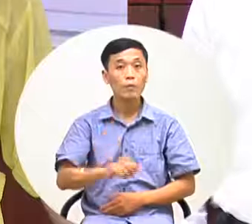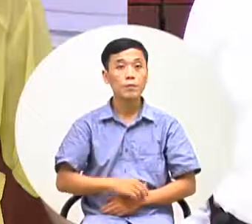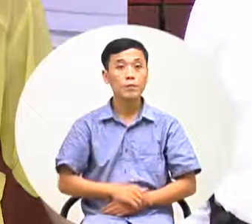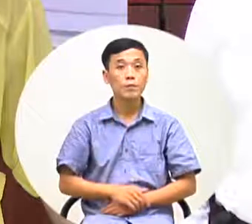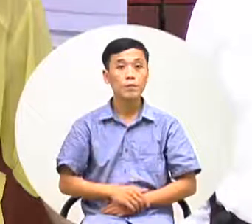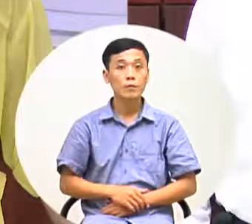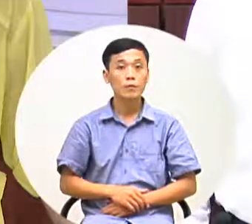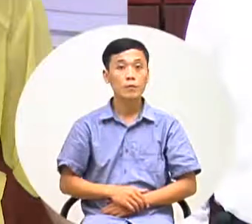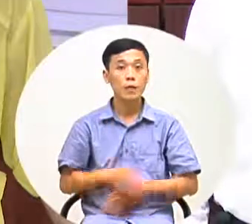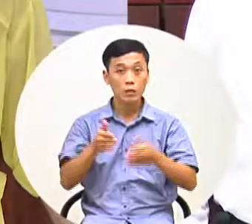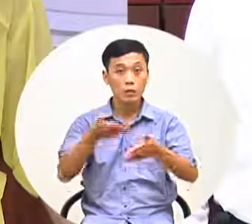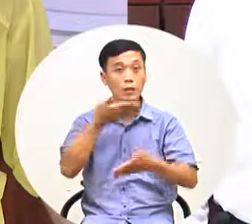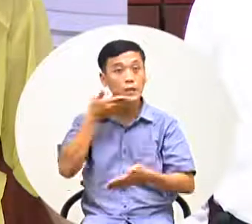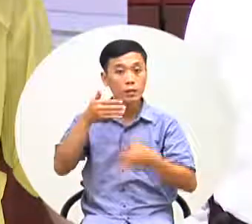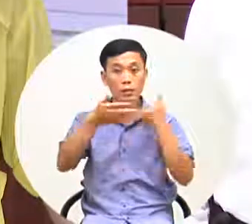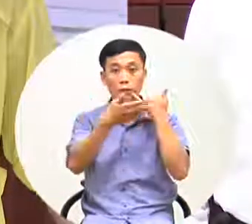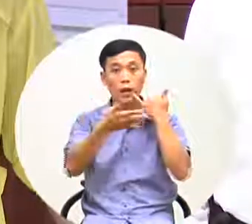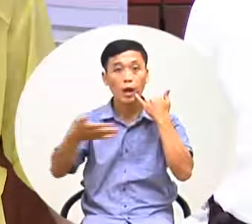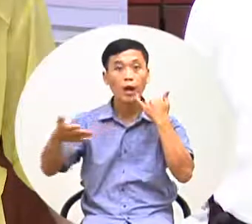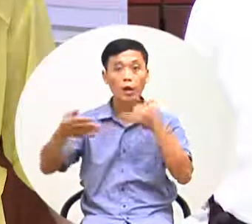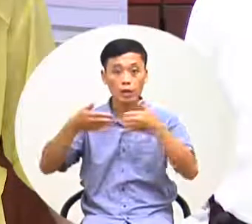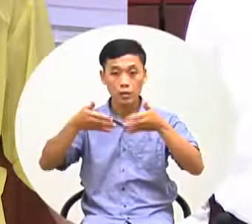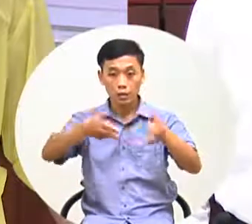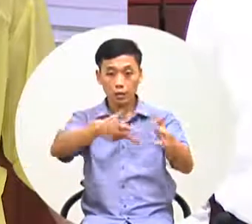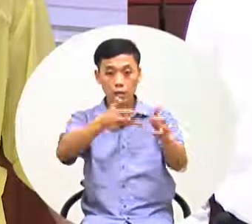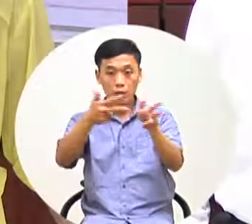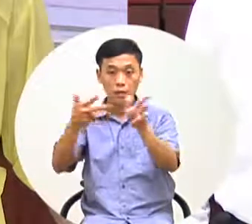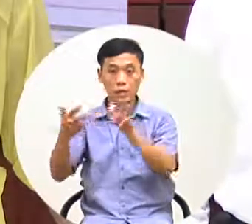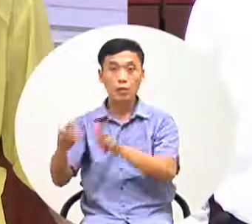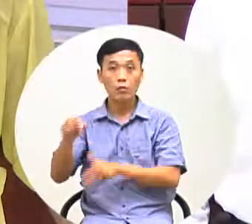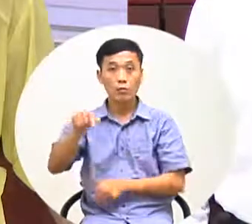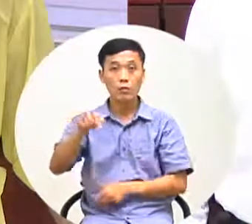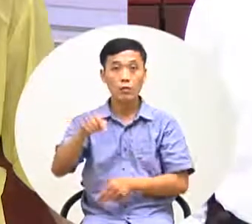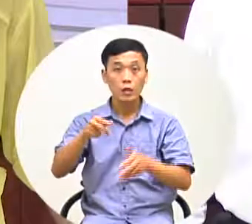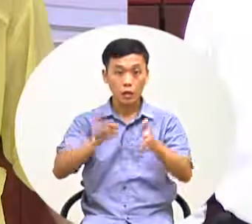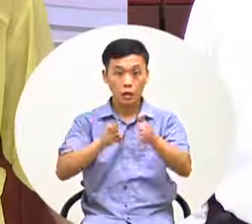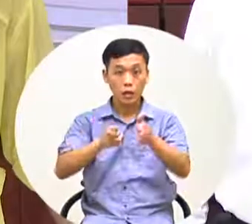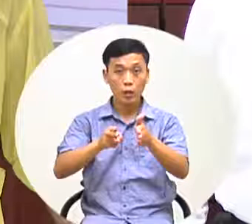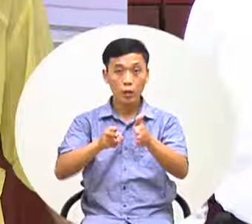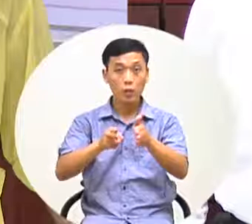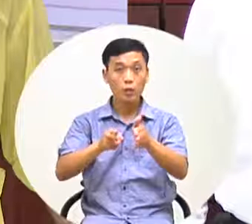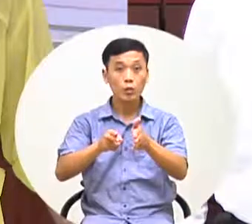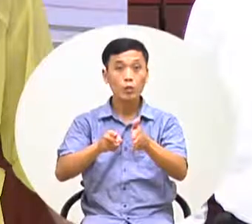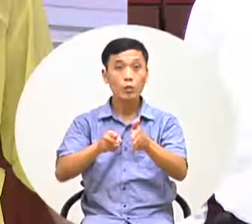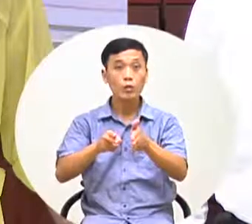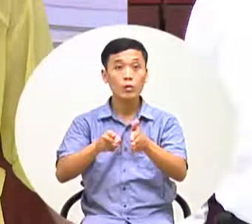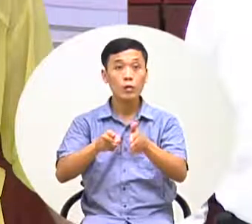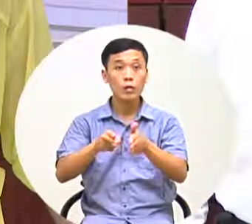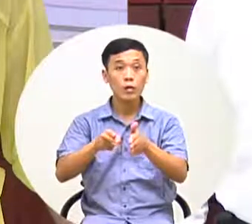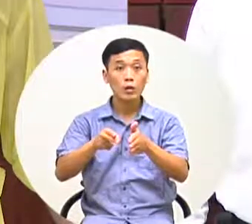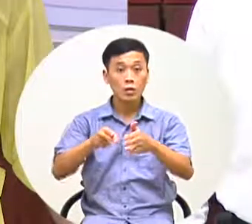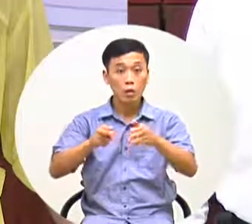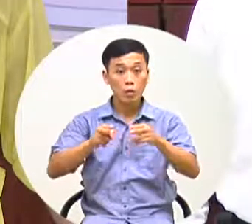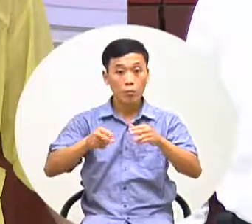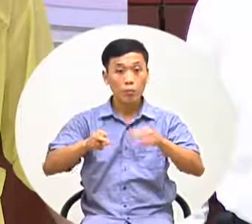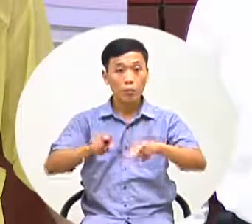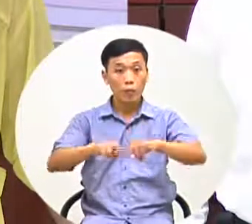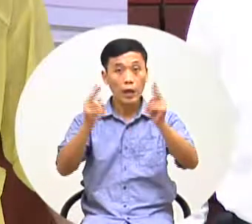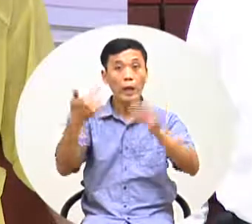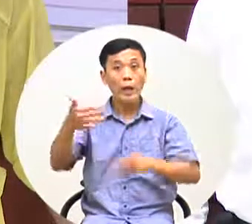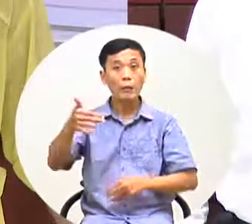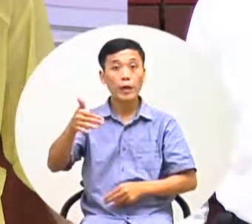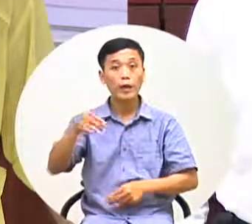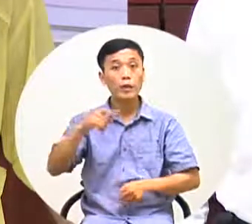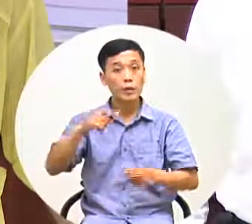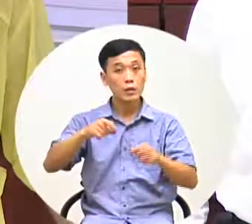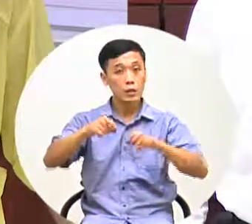分吼，其实那个铁路沿道， 它如果明年八月底还没有通车，怎么办？ 现在的计划是在明年八月底一